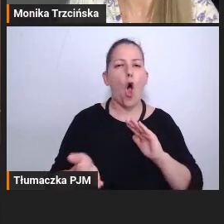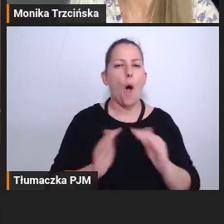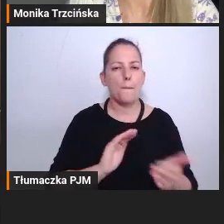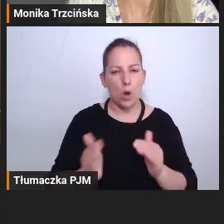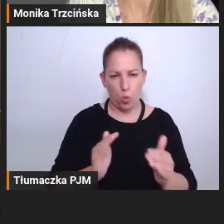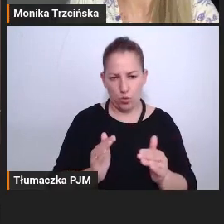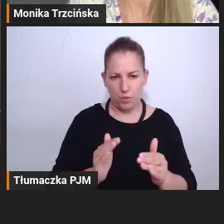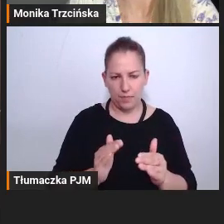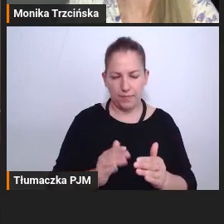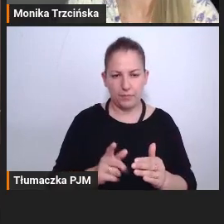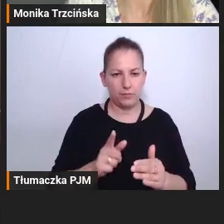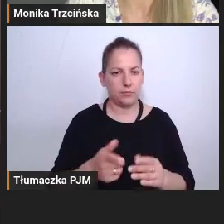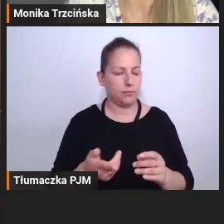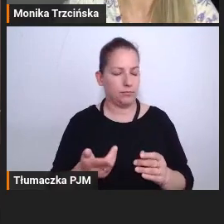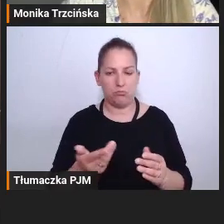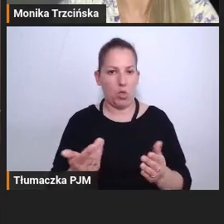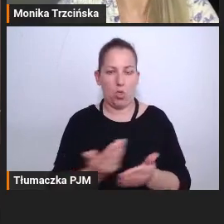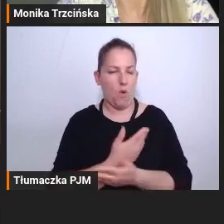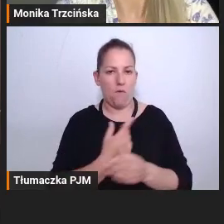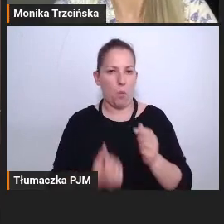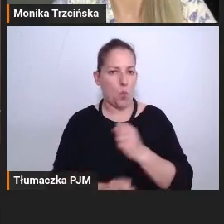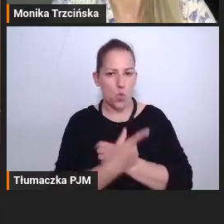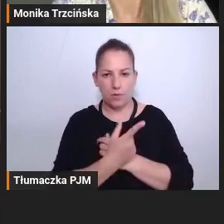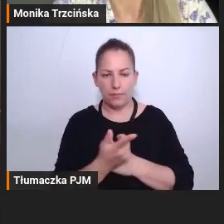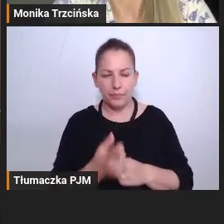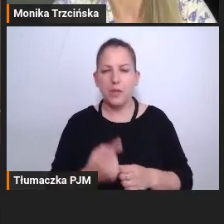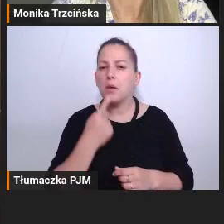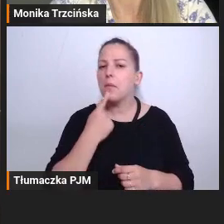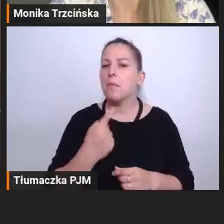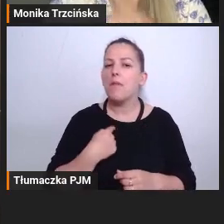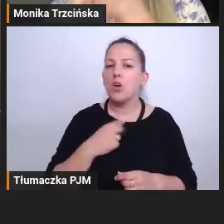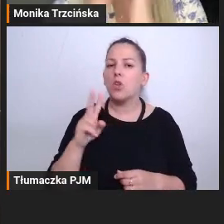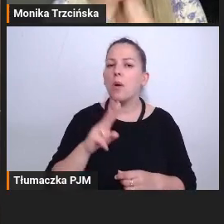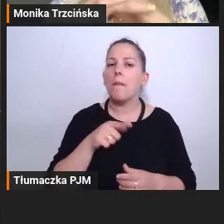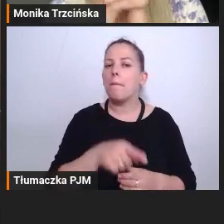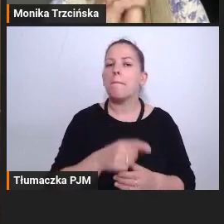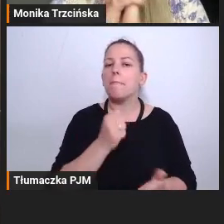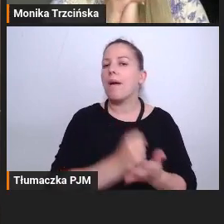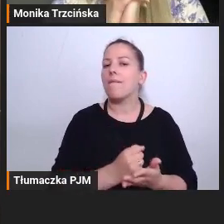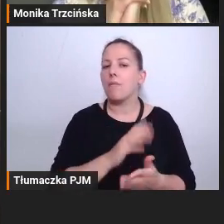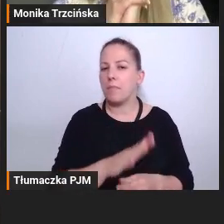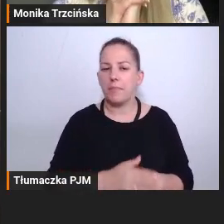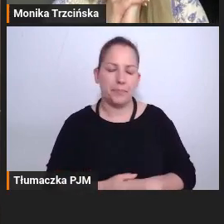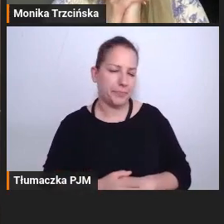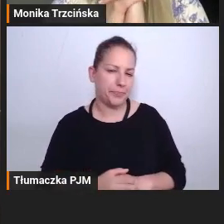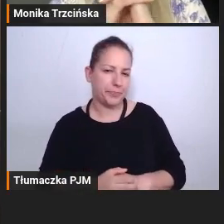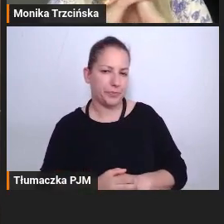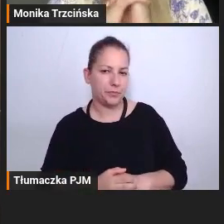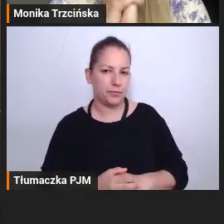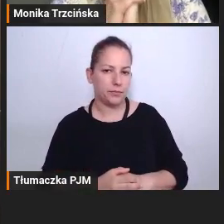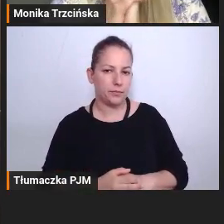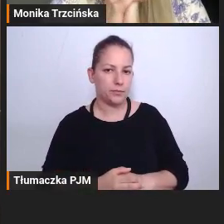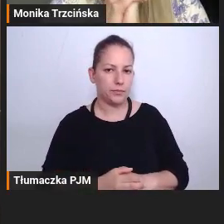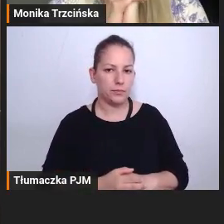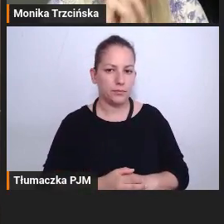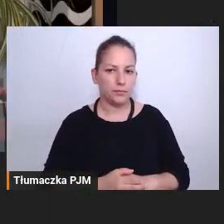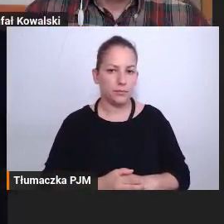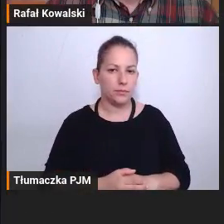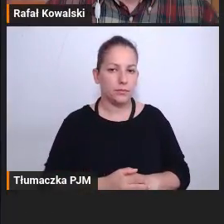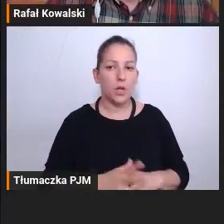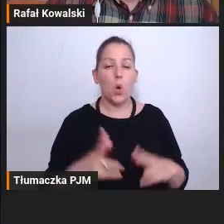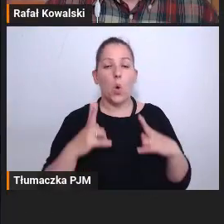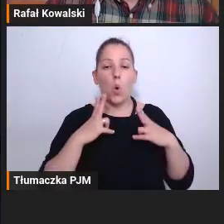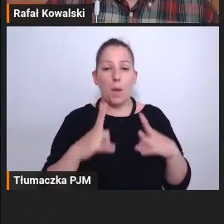to jest zupełnie nowy urlop, jak rozumiem. I powiedz mi, kto ma do niego prawo najpierw? Znaczy,